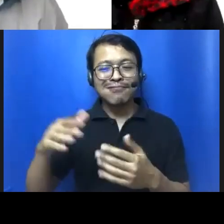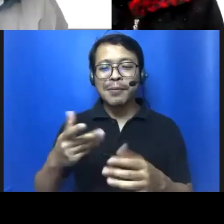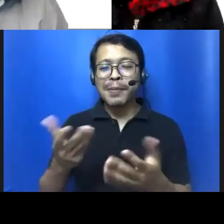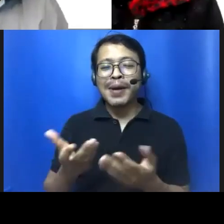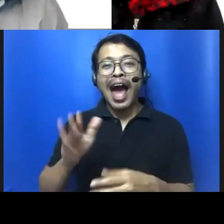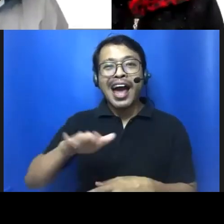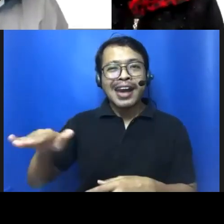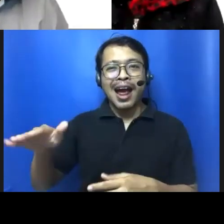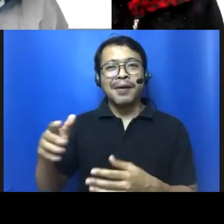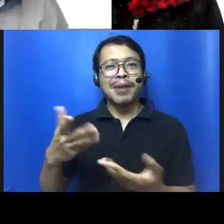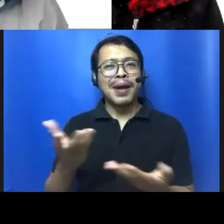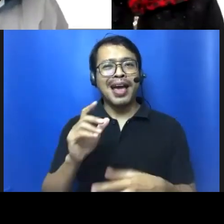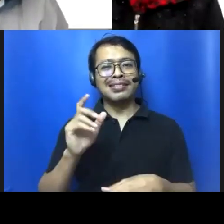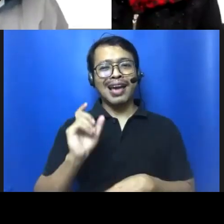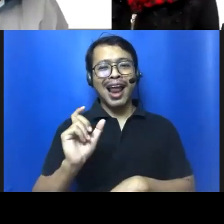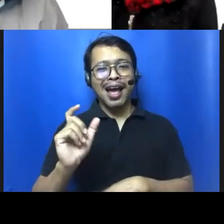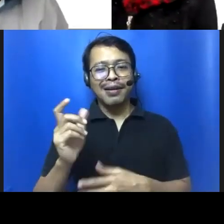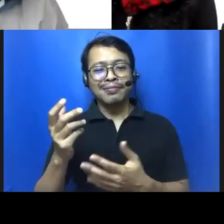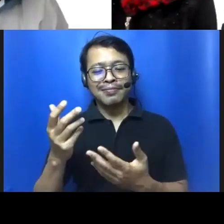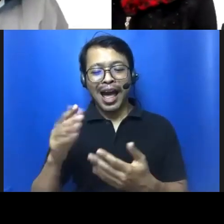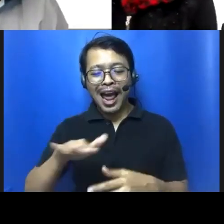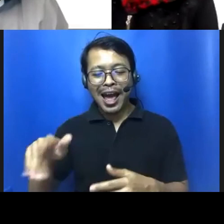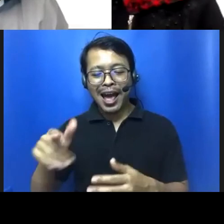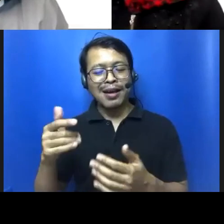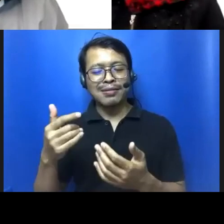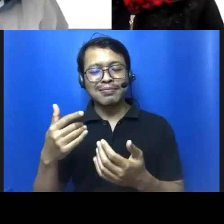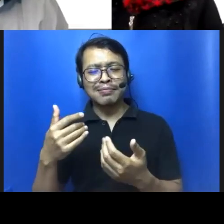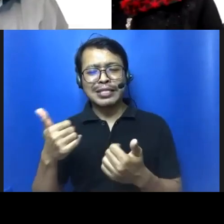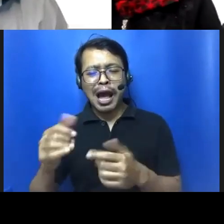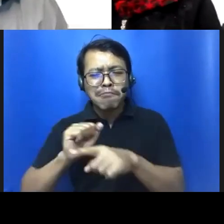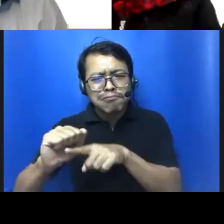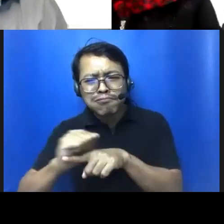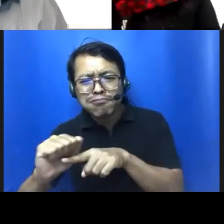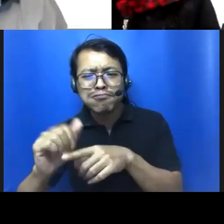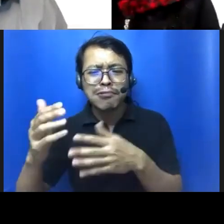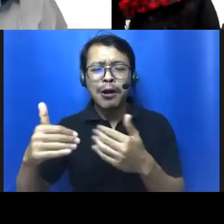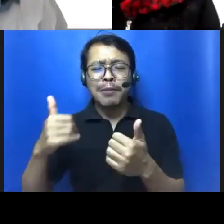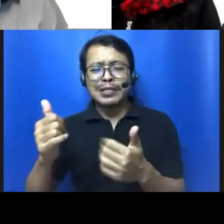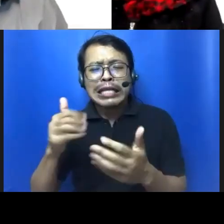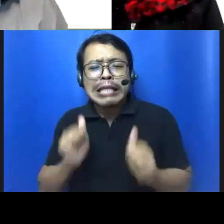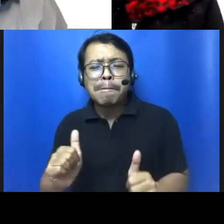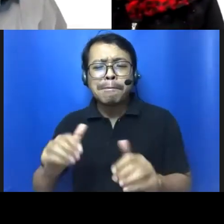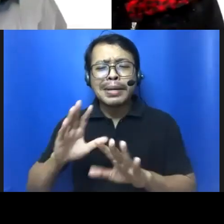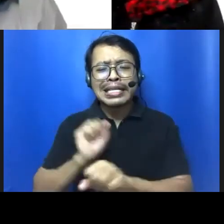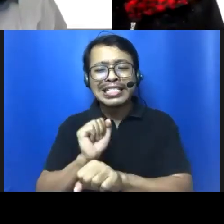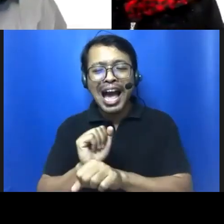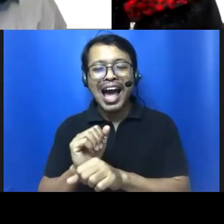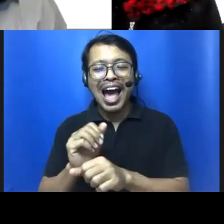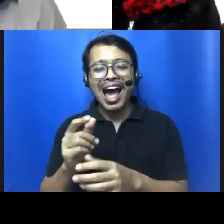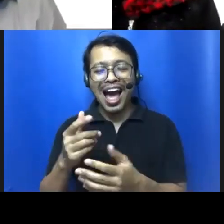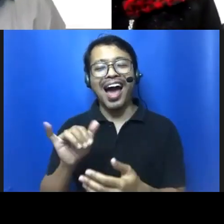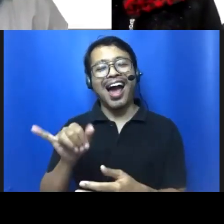memenuhi standar kerja yang dirumuskan. Karena kita nyusun standar kerjanya juga dengan Kemenaker, dengan